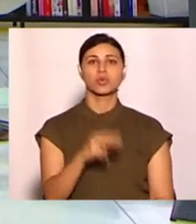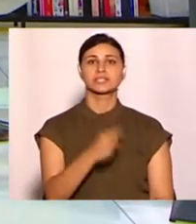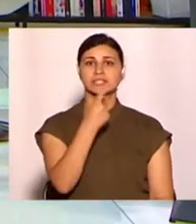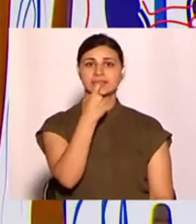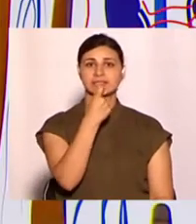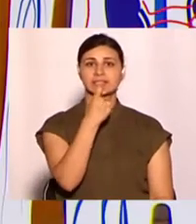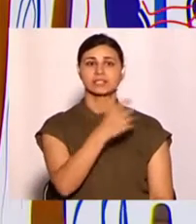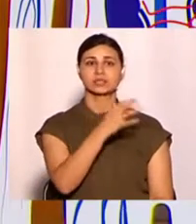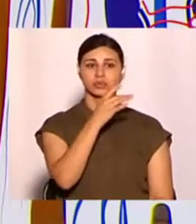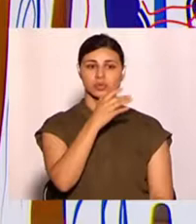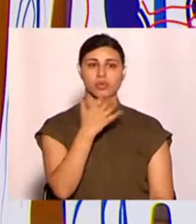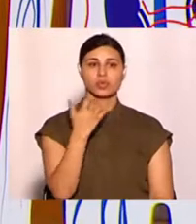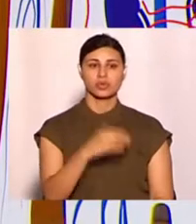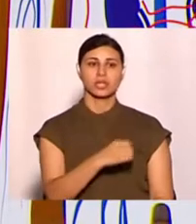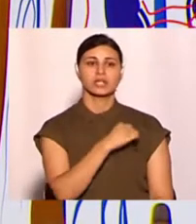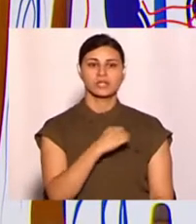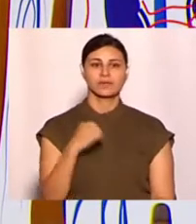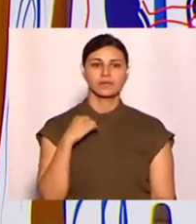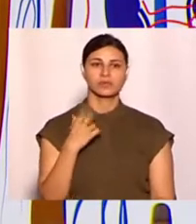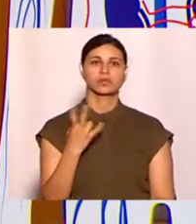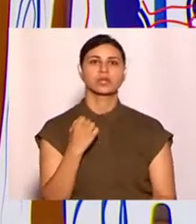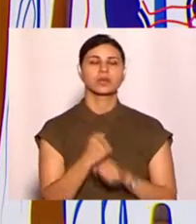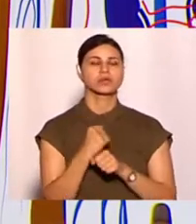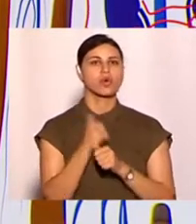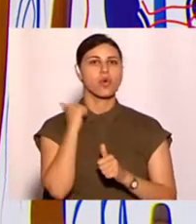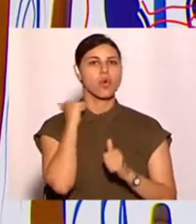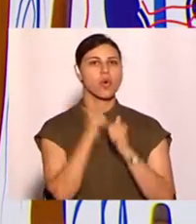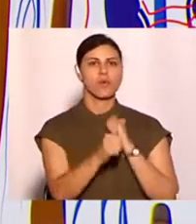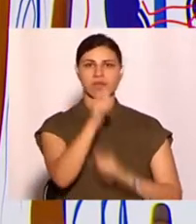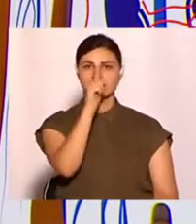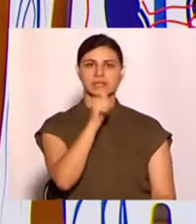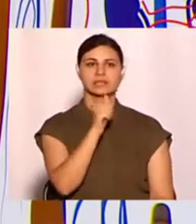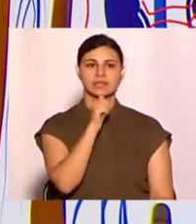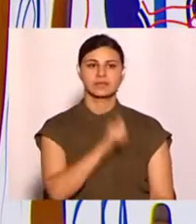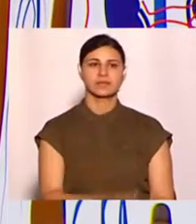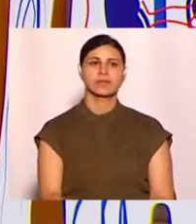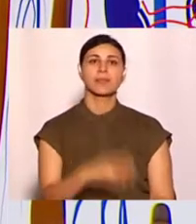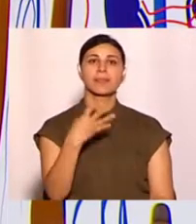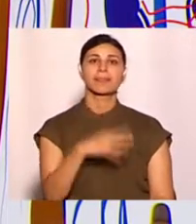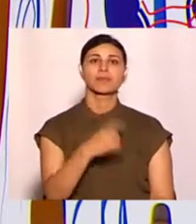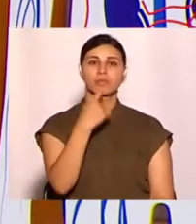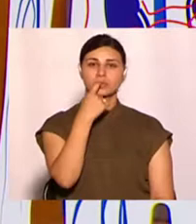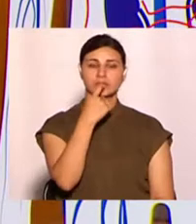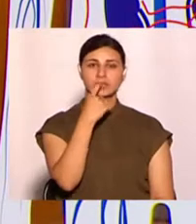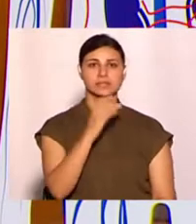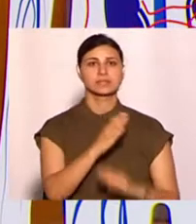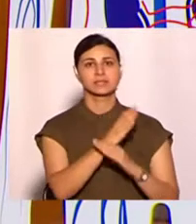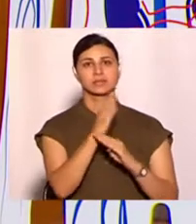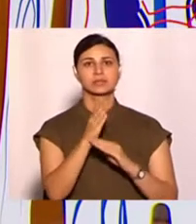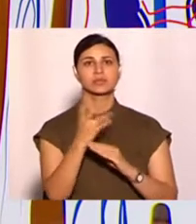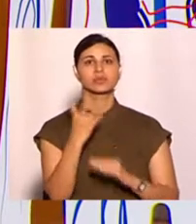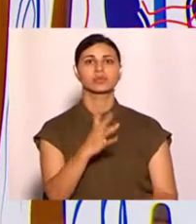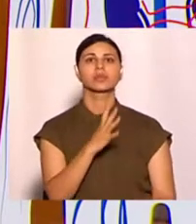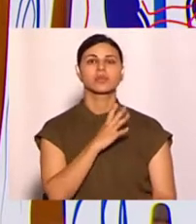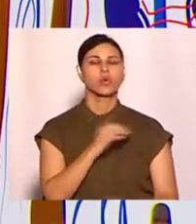ასაკიდან ქალბატონებმა თვითგასინჯვას უნდა მიმართონ ყოველ თვე. 40 წლის ასაკიდან თვითგასინჯვა